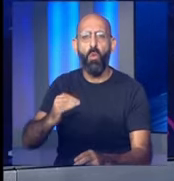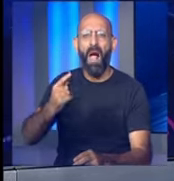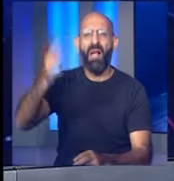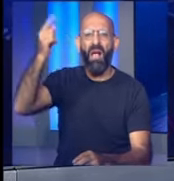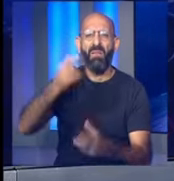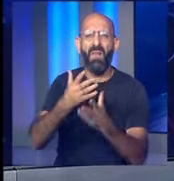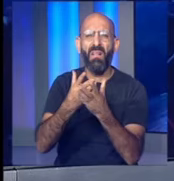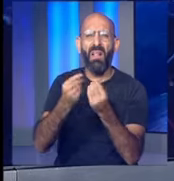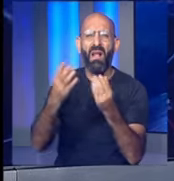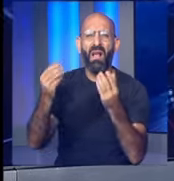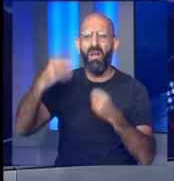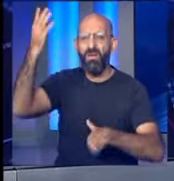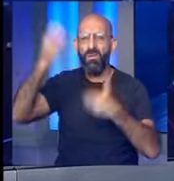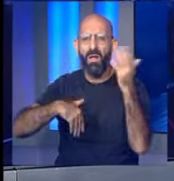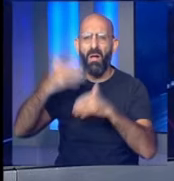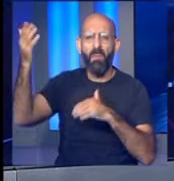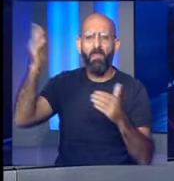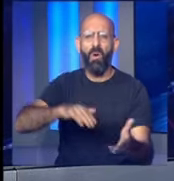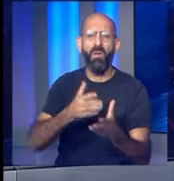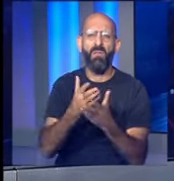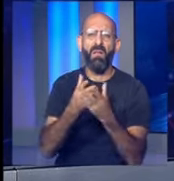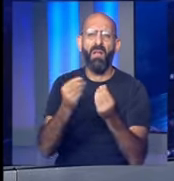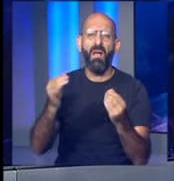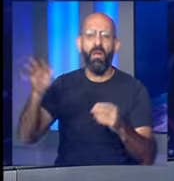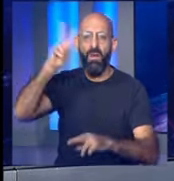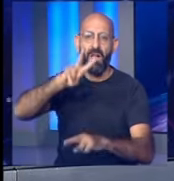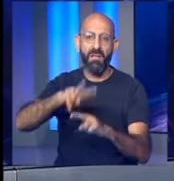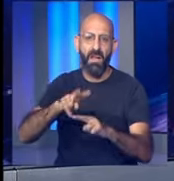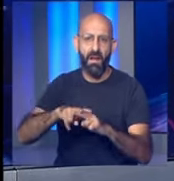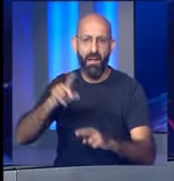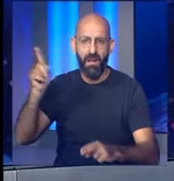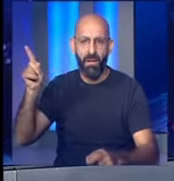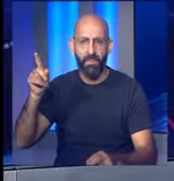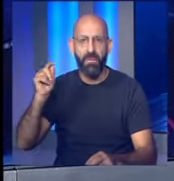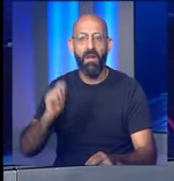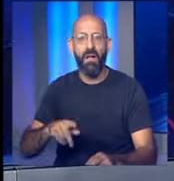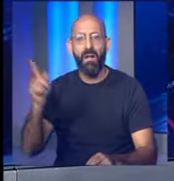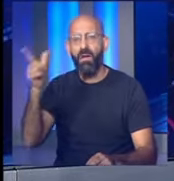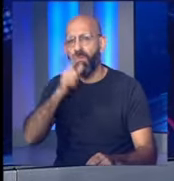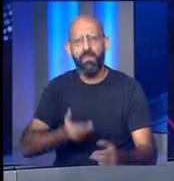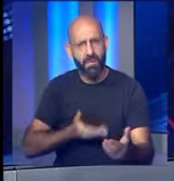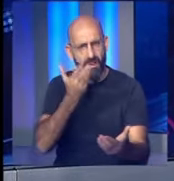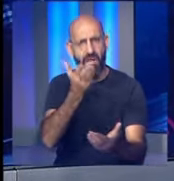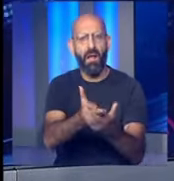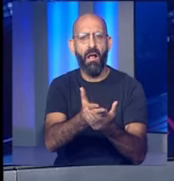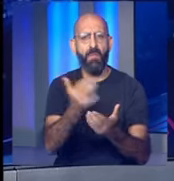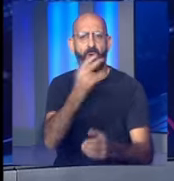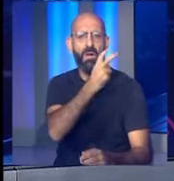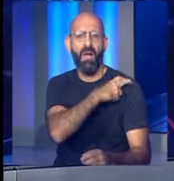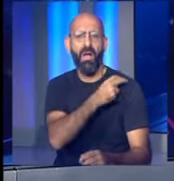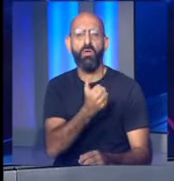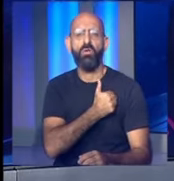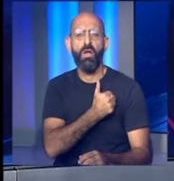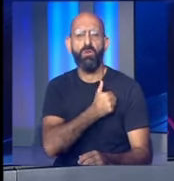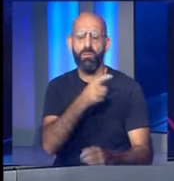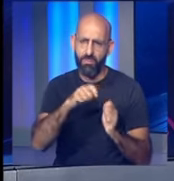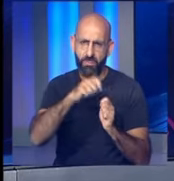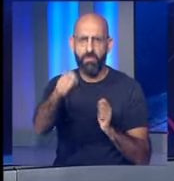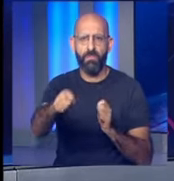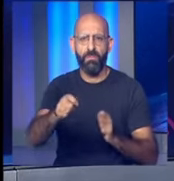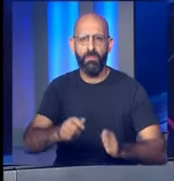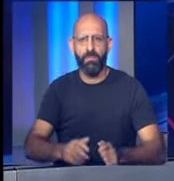قرب بوابة فاطمي وجنوب شرق عكا وعدد من المستعمرات. جورج عدوان يقترح التمديد لقائد